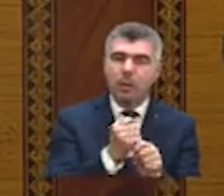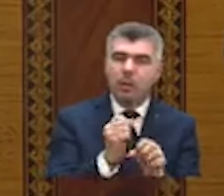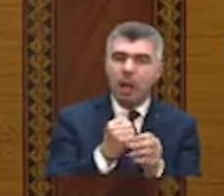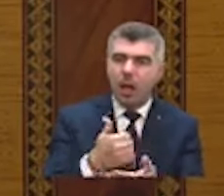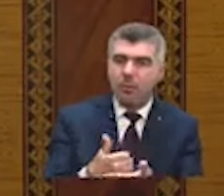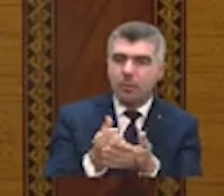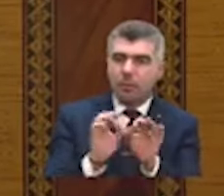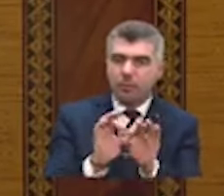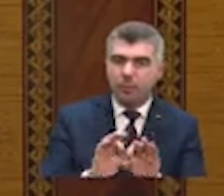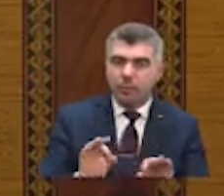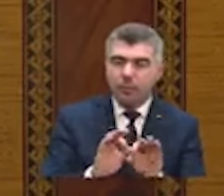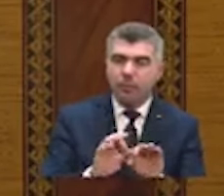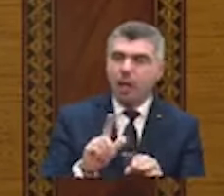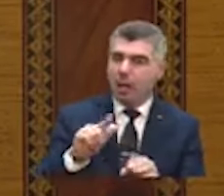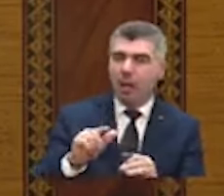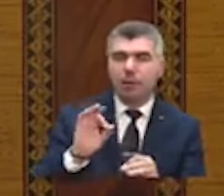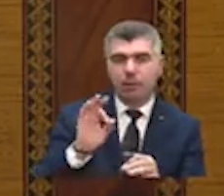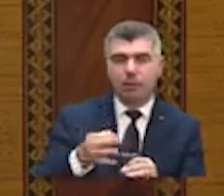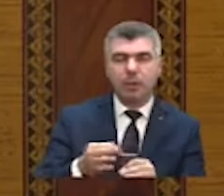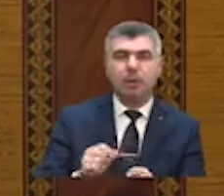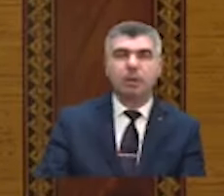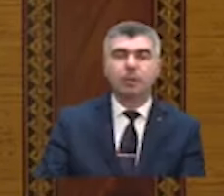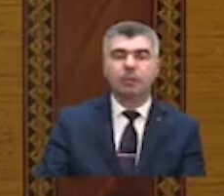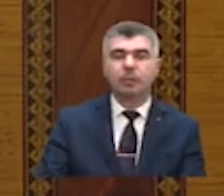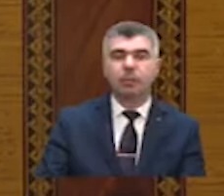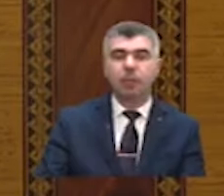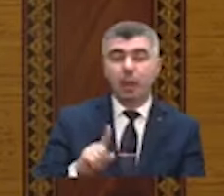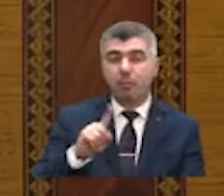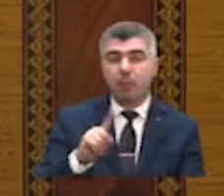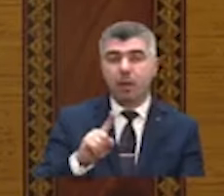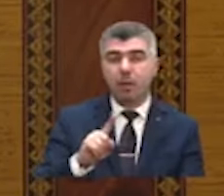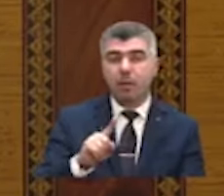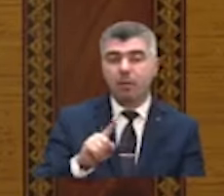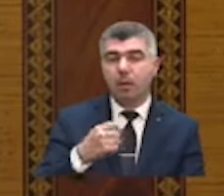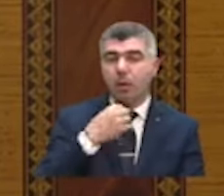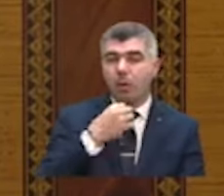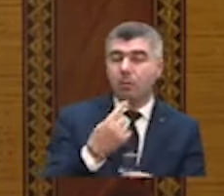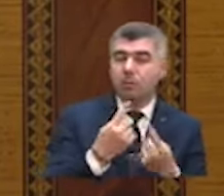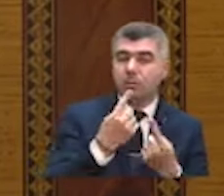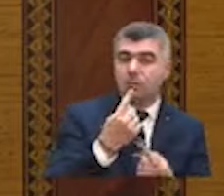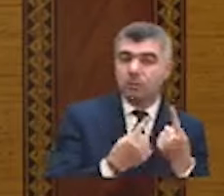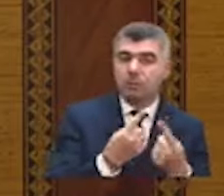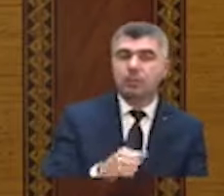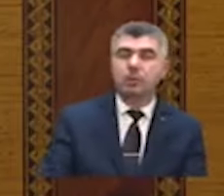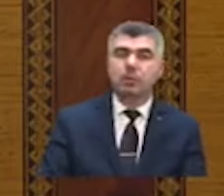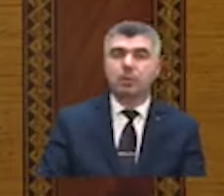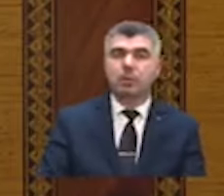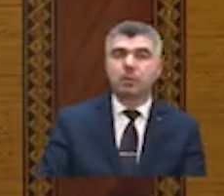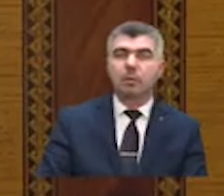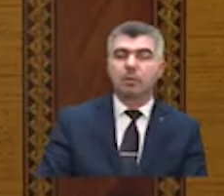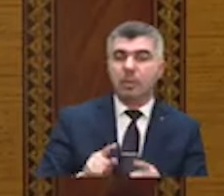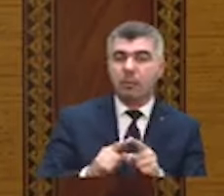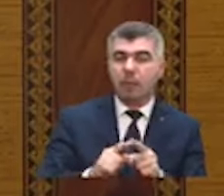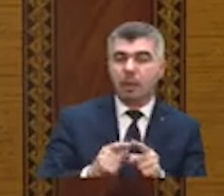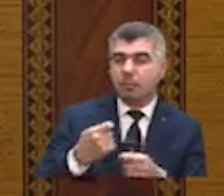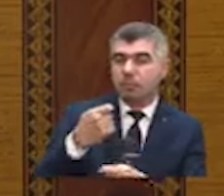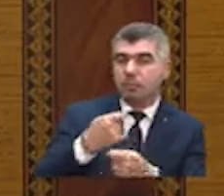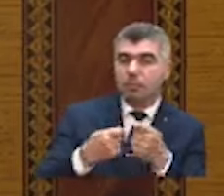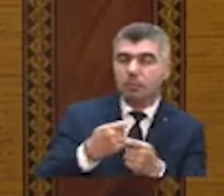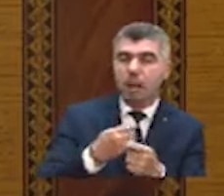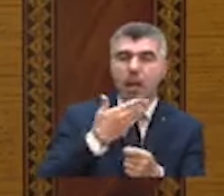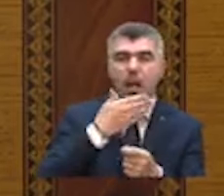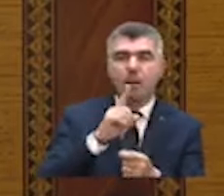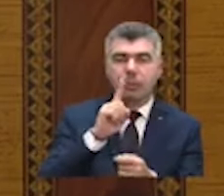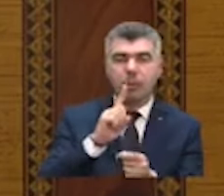وحنا خصنا نشتغل بها ولكن را فيها قراءات داخليه را فيها الاقتصاد انه الحمد لله